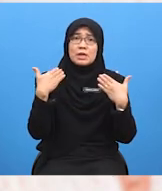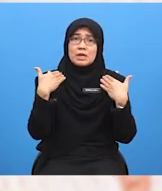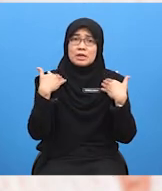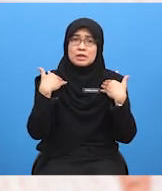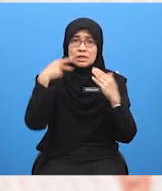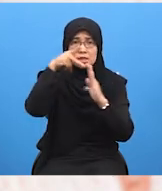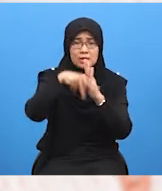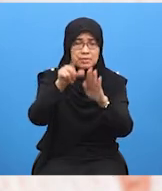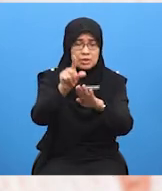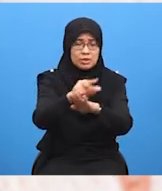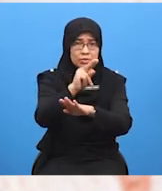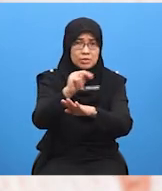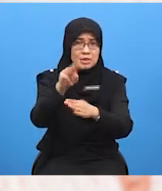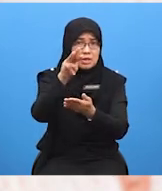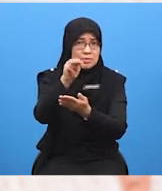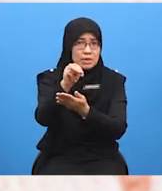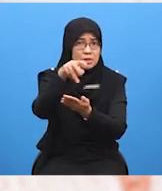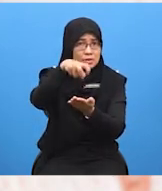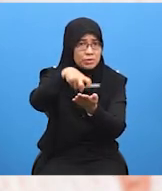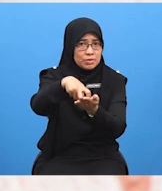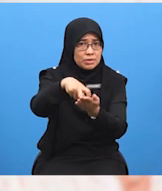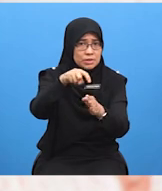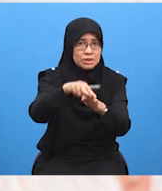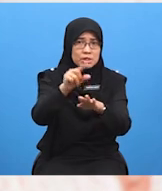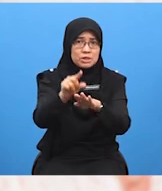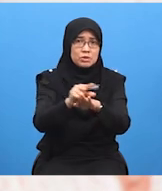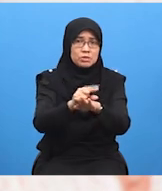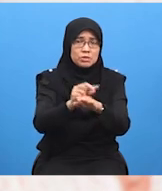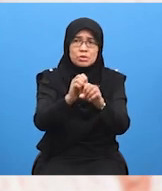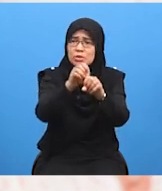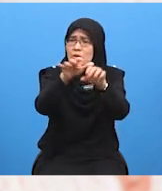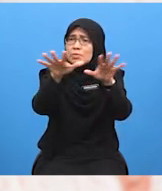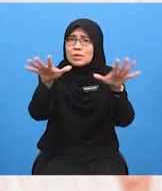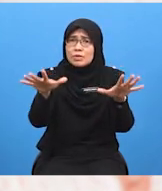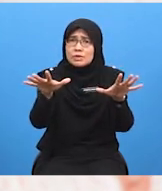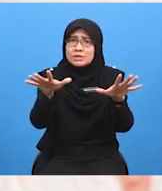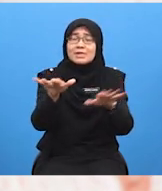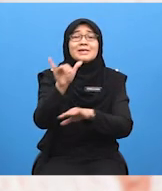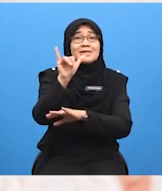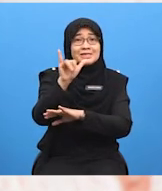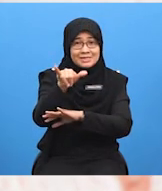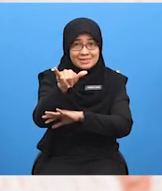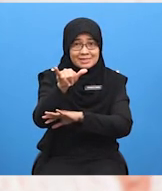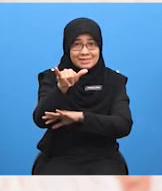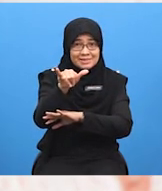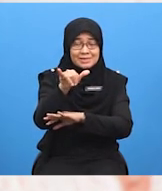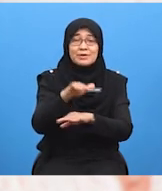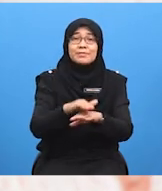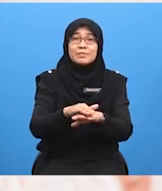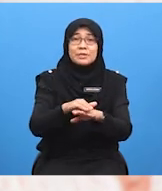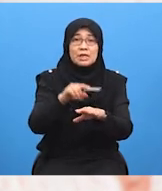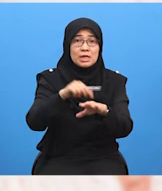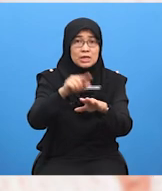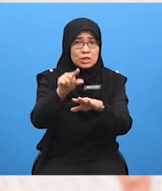adakah penggunaan mikro pemproses digunakan secara meluas? Ya, mikro